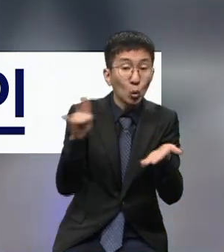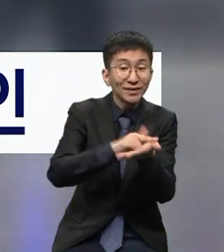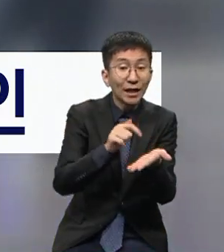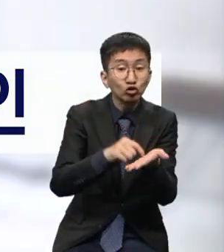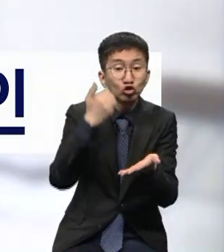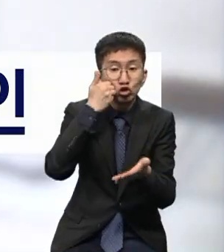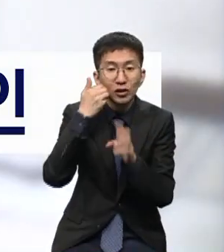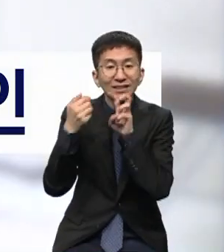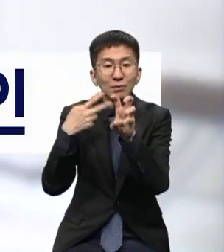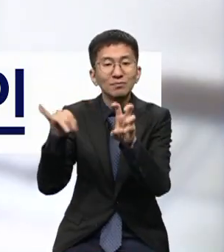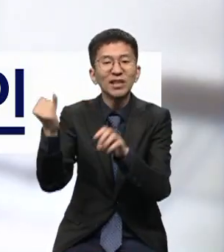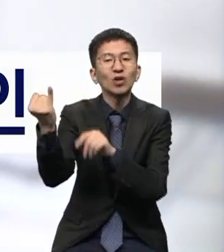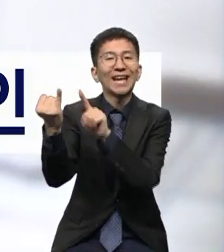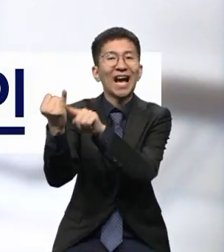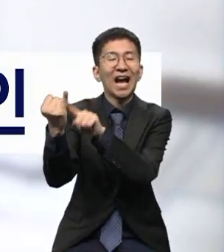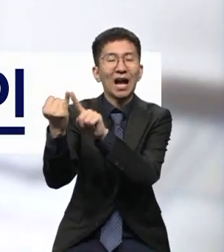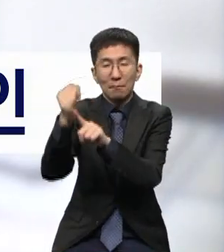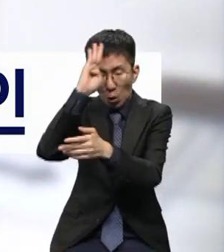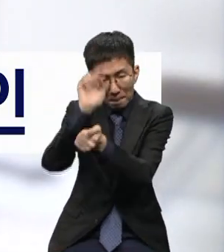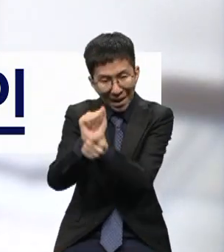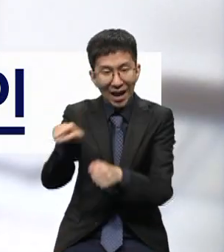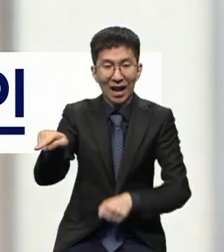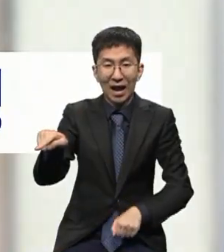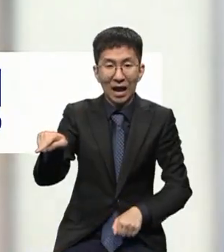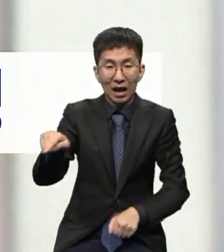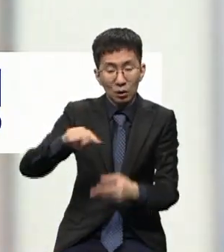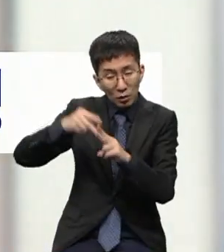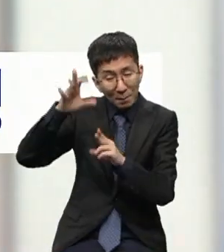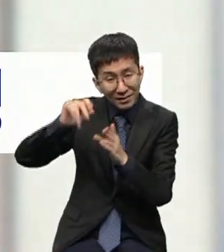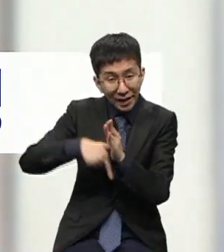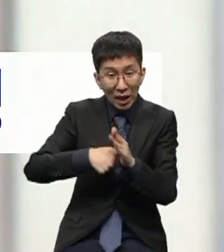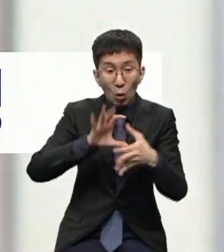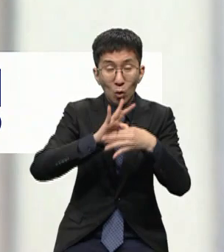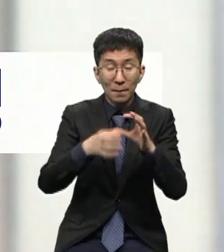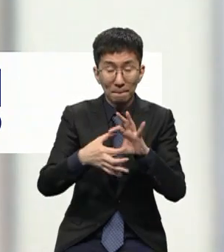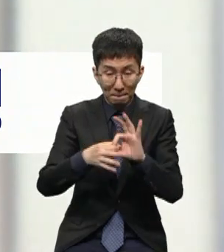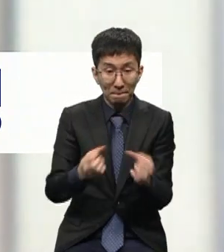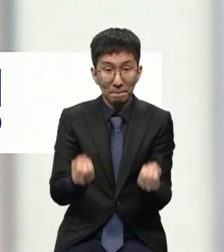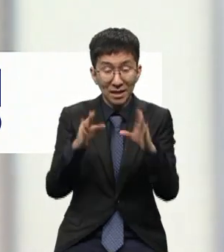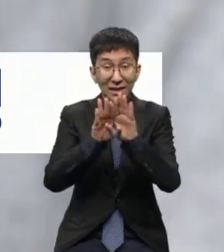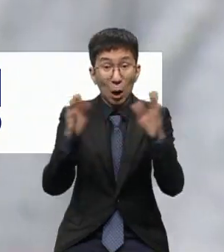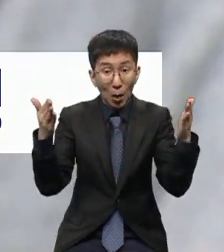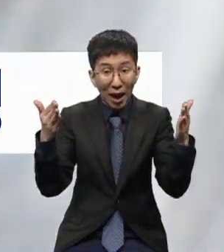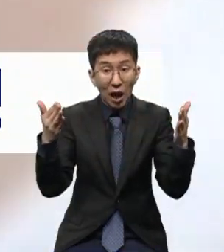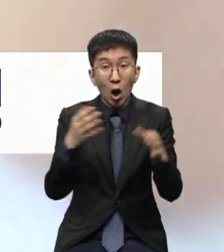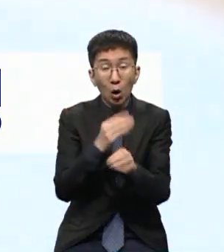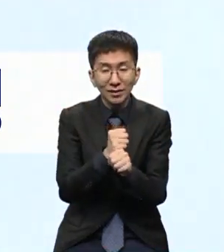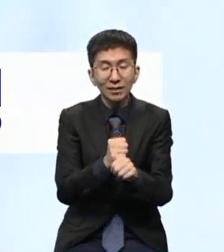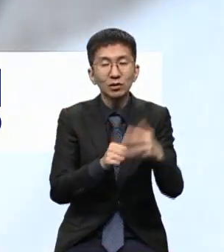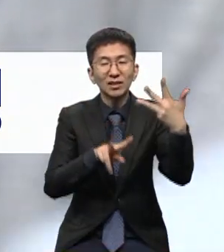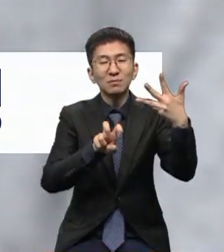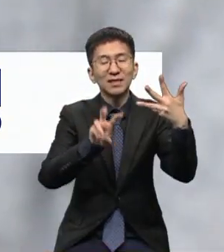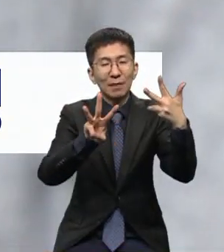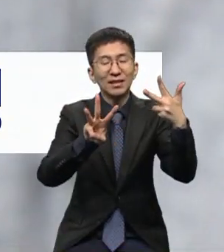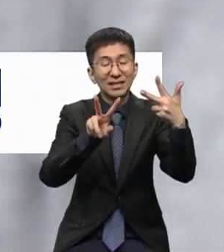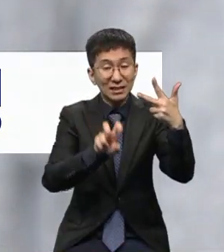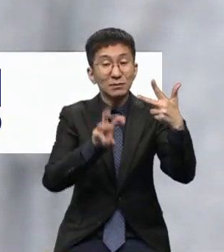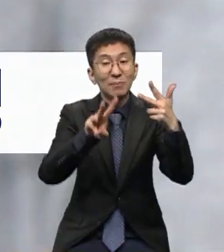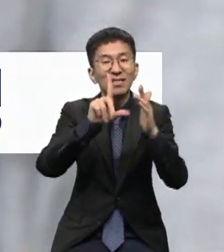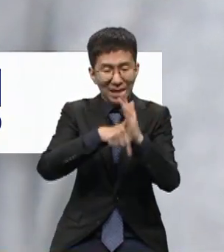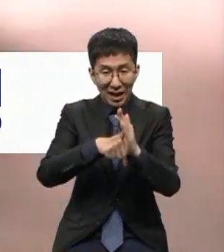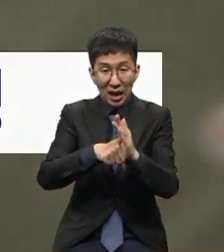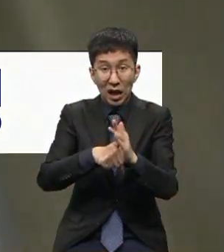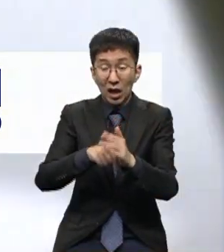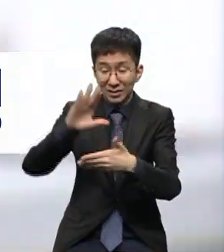확인됐습니다. 유전자 검사 결과는 올림픽 개회식이 열린 23일에 나왔는데 지난해 말부터 남미 지역에서